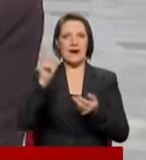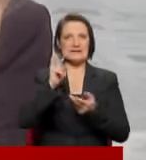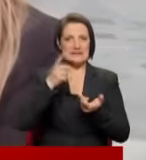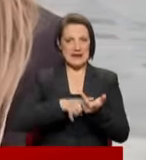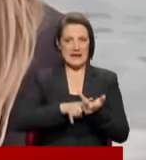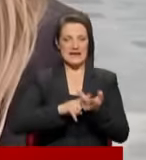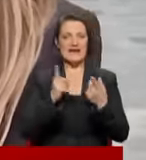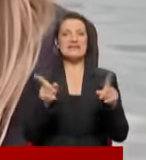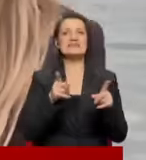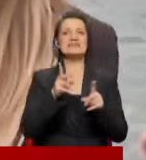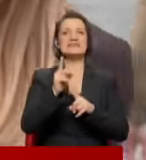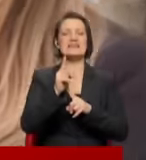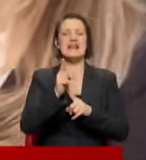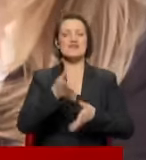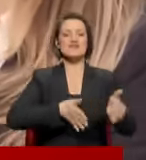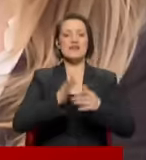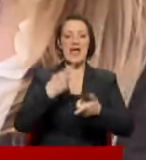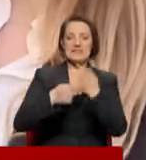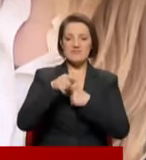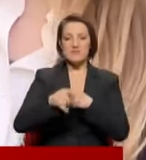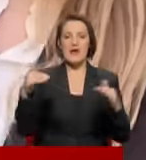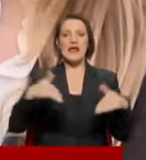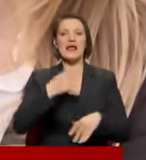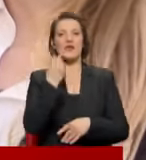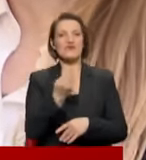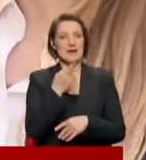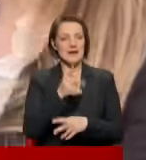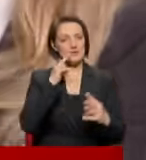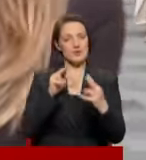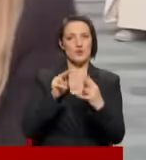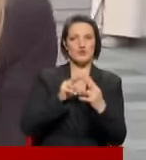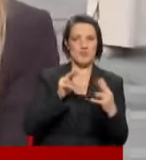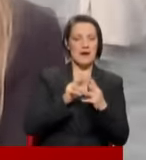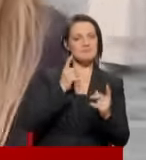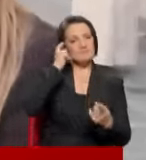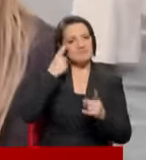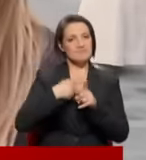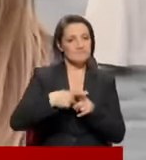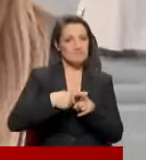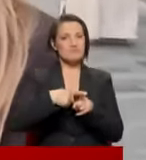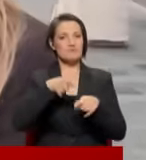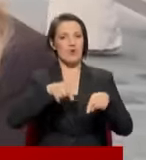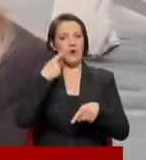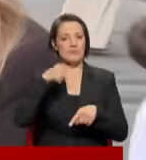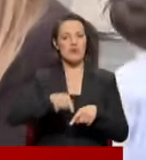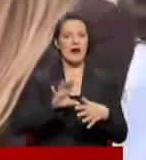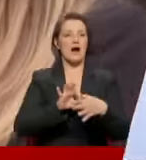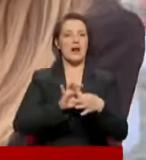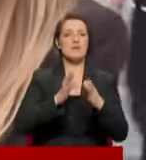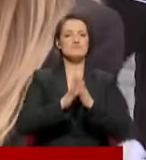aydınlarla, İstiklal Caddesi'nin esnafıyla, buraya gelen gençlerle görüşmeler, istişareler yapıp ona göre buralarla da